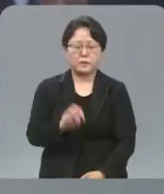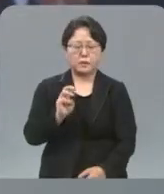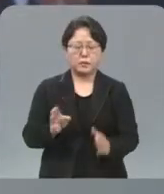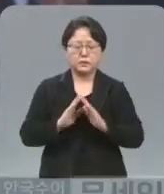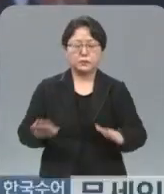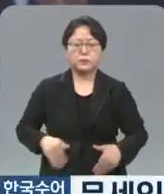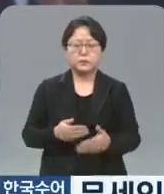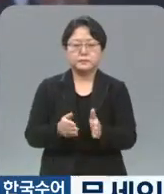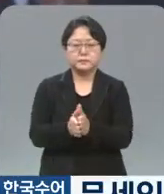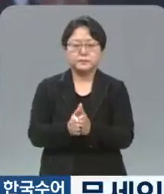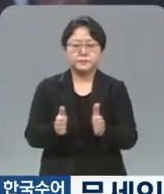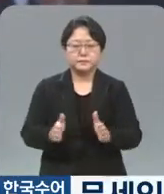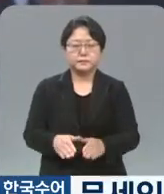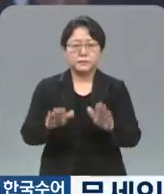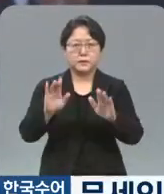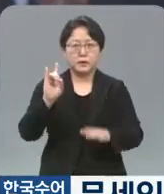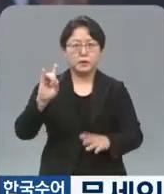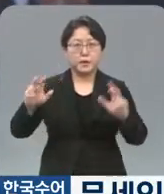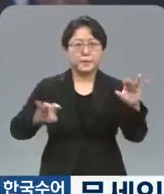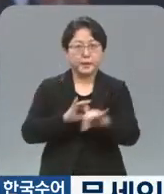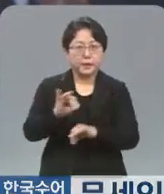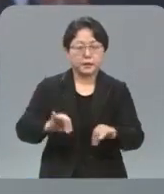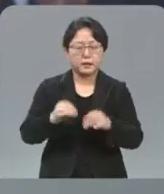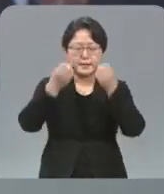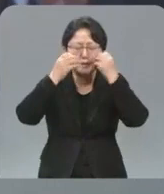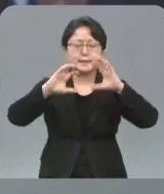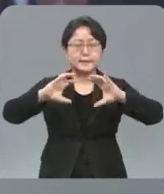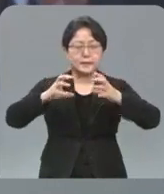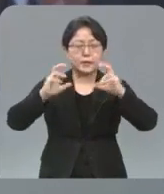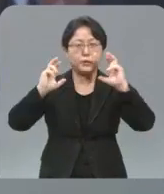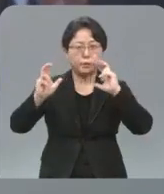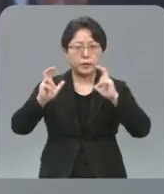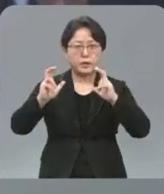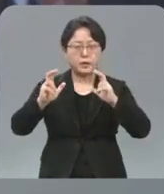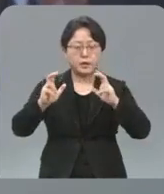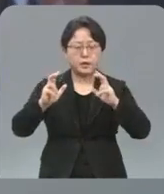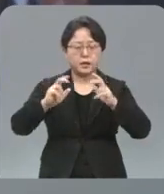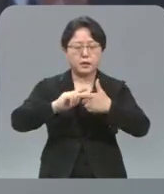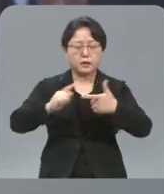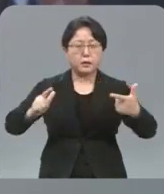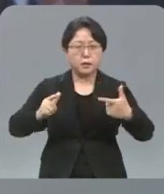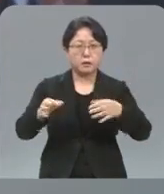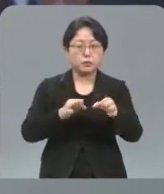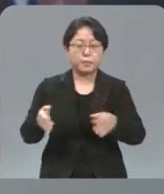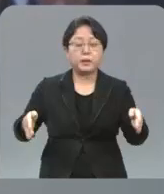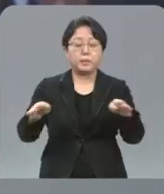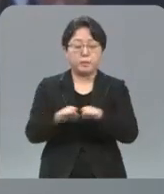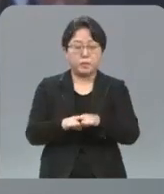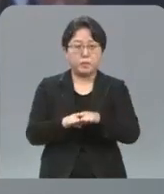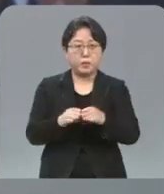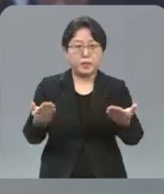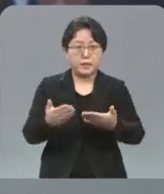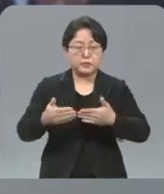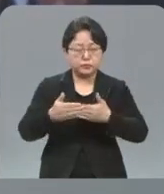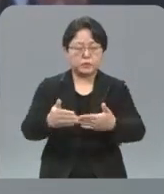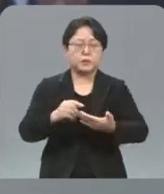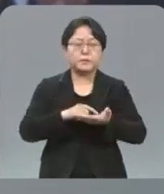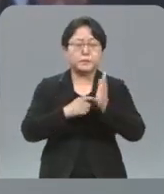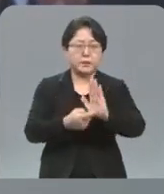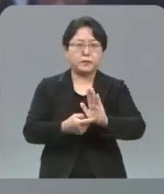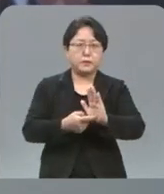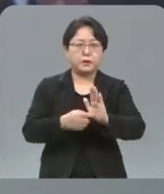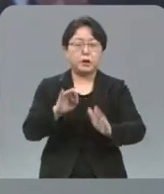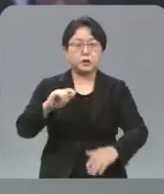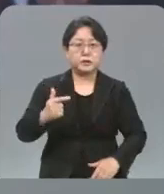광주 전남권이었습니다. 현대백화점에 이어서 신세계그룹도 광주 복합 쇼핑몰 사업 추진을 공식화했습니다.